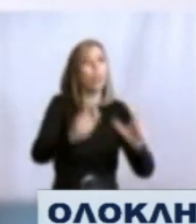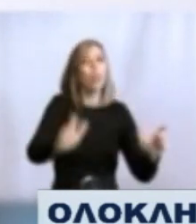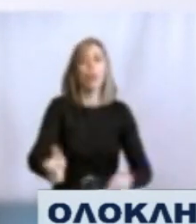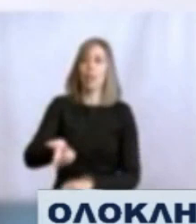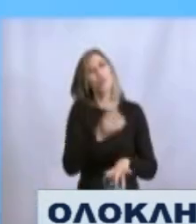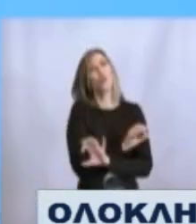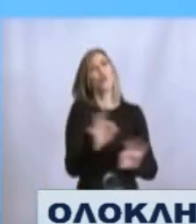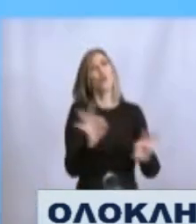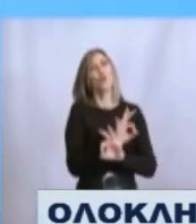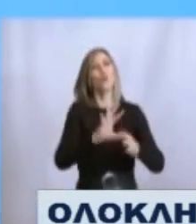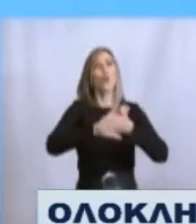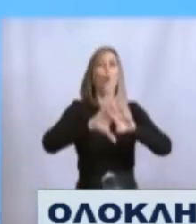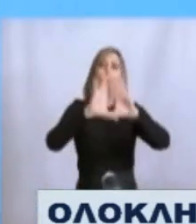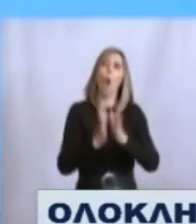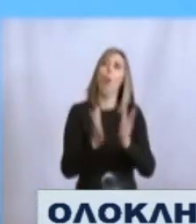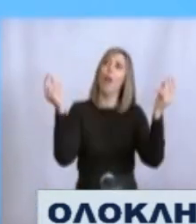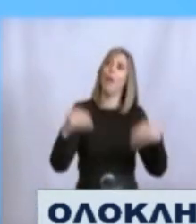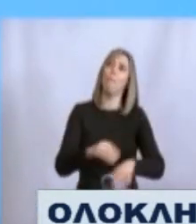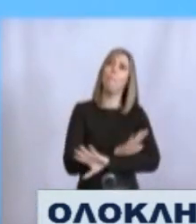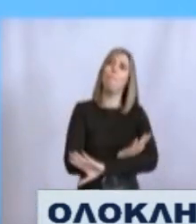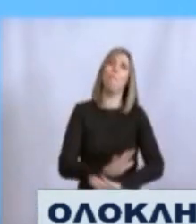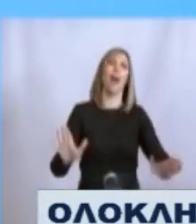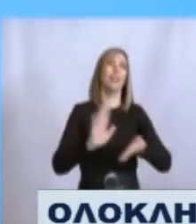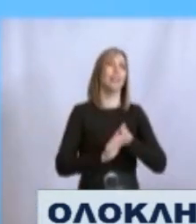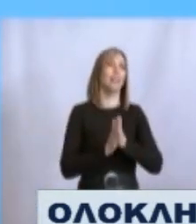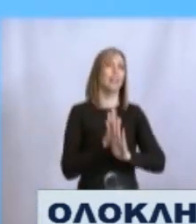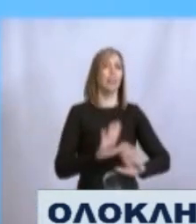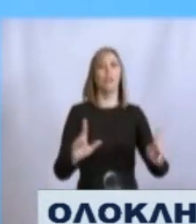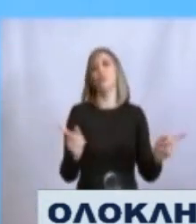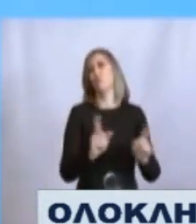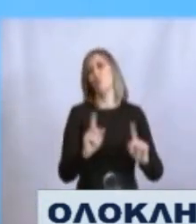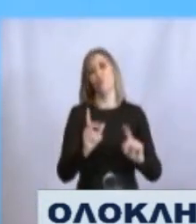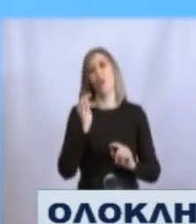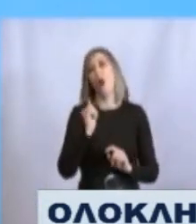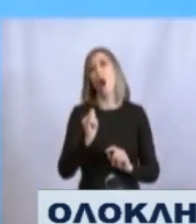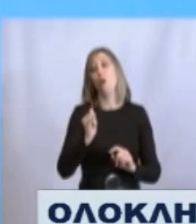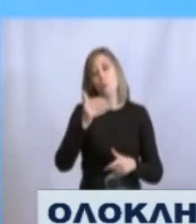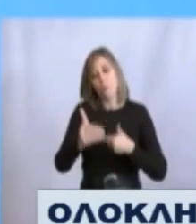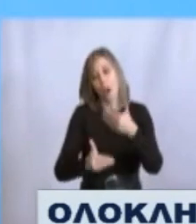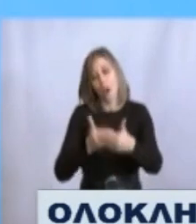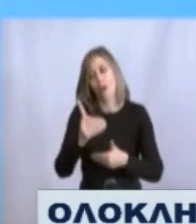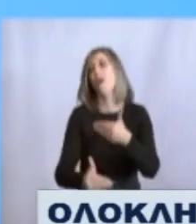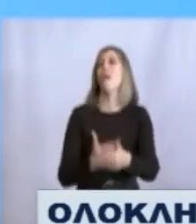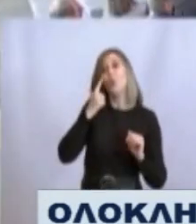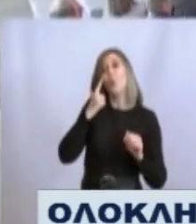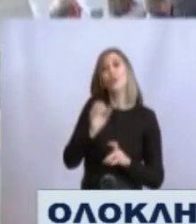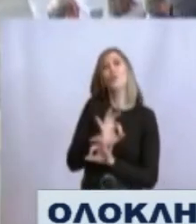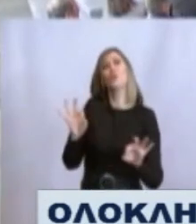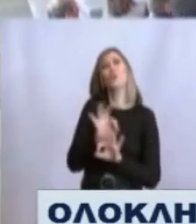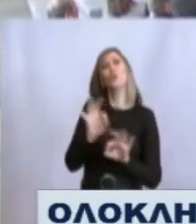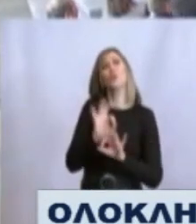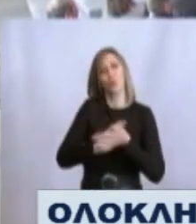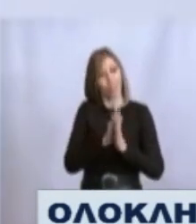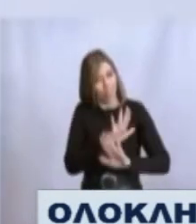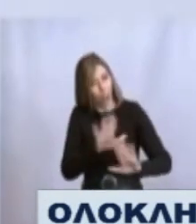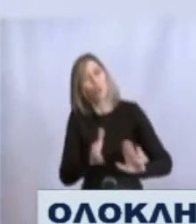2 χρόνια. Ο Πρωθυπουργός ξεκαθάρισε ότι δεν σταματάμε εδώ, γιατί, όπως είπε, υπάρχουν πολλά ακόμα τα οποία πρέπει να γίνουν. Υπάρχει